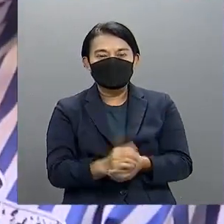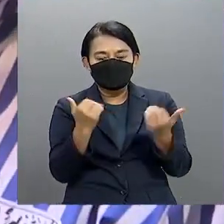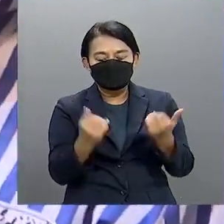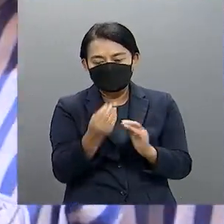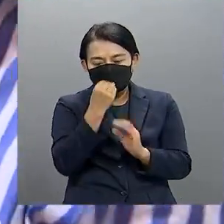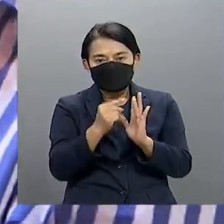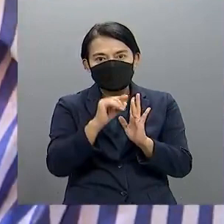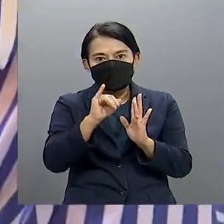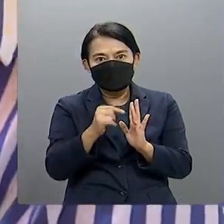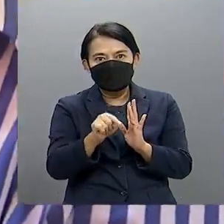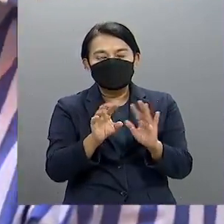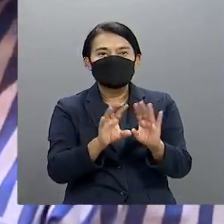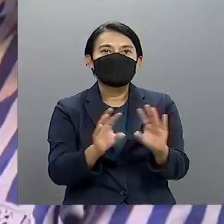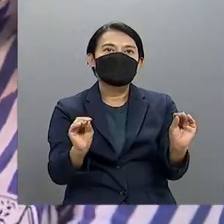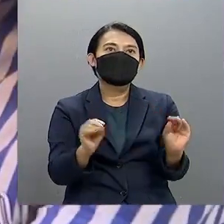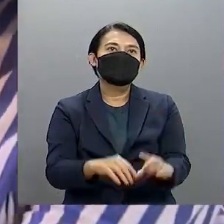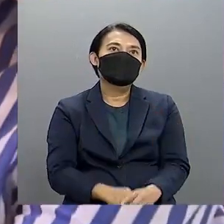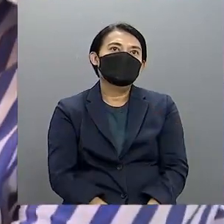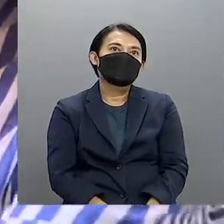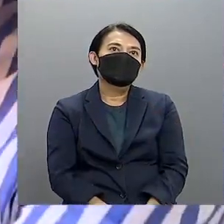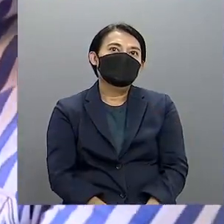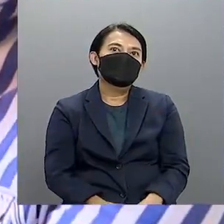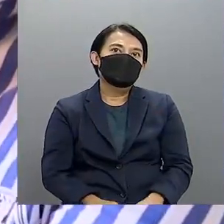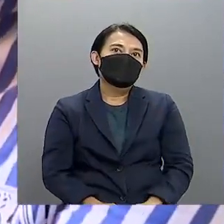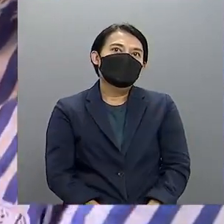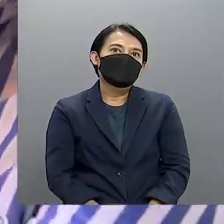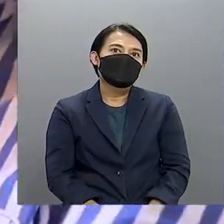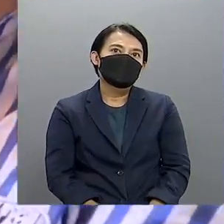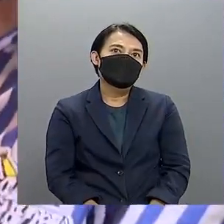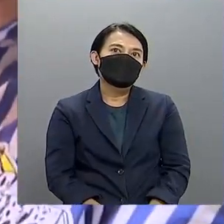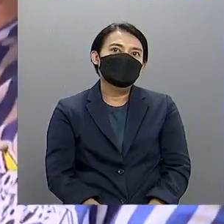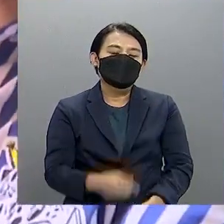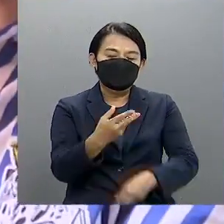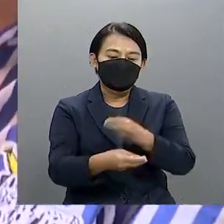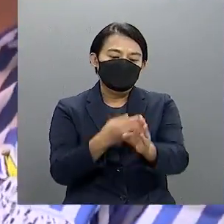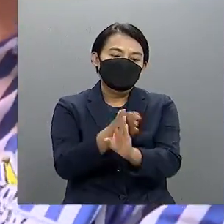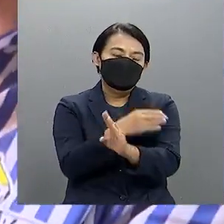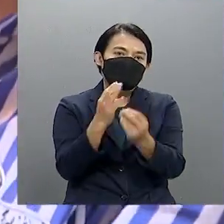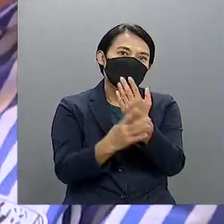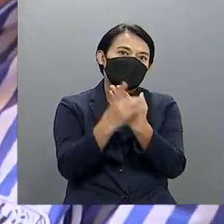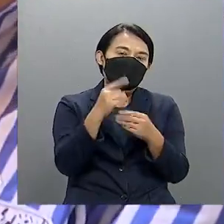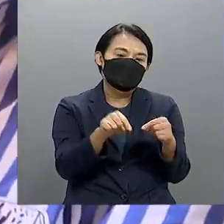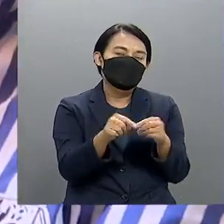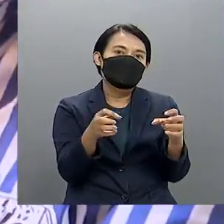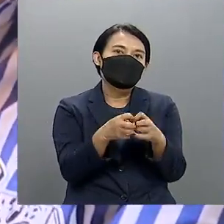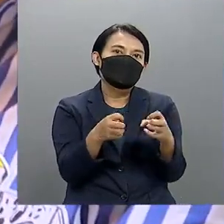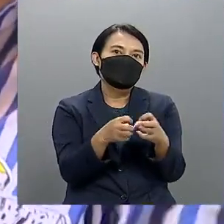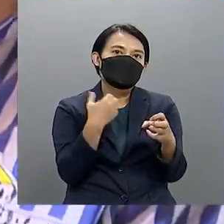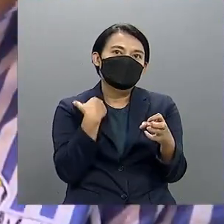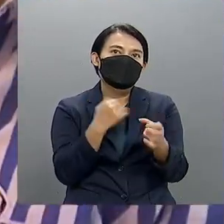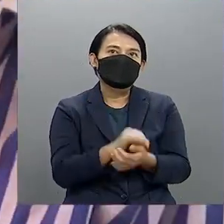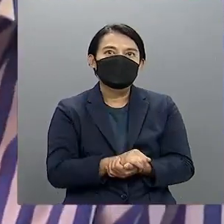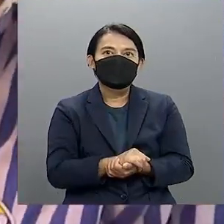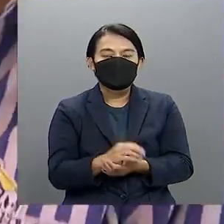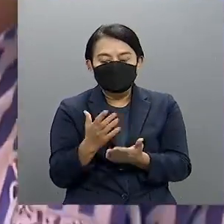ไหมช่วงที่ก่อนเจฉันจะขายก่อนอาทิตย์หนึ่งช่วงนั้นก็ยุ่งเพราะว่าเขาจะซ ื้ อไปแจก